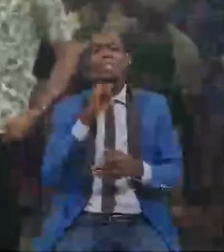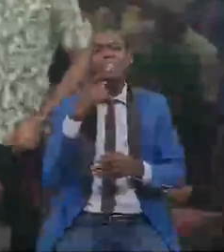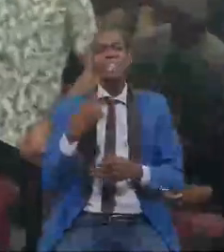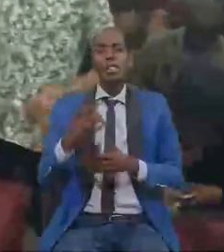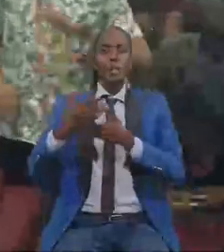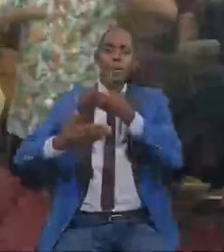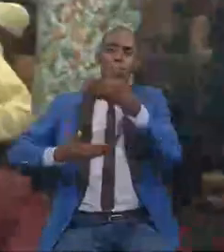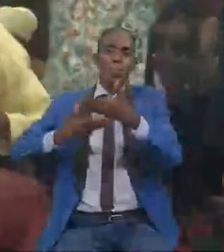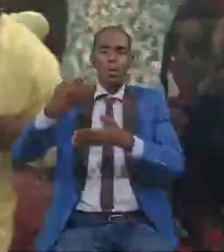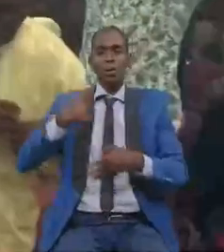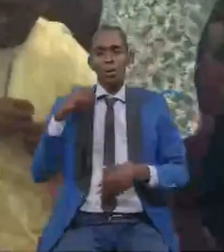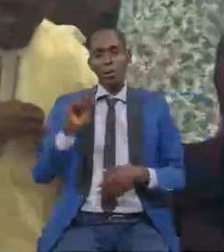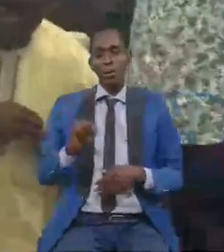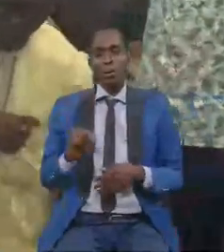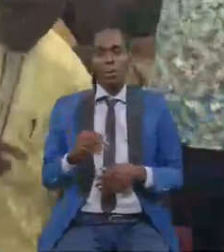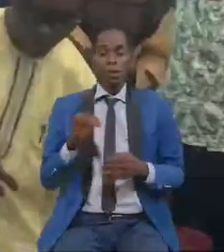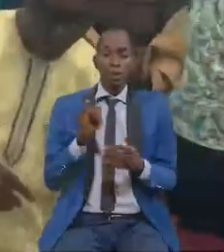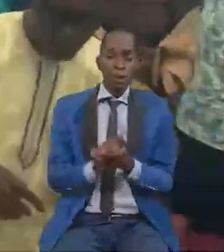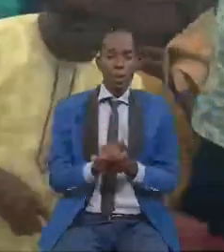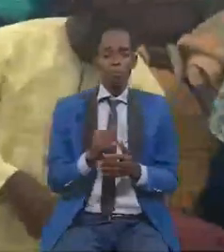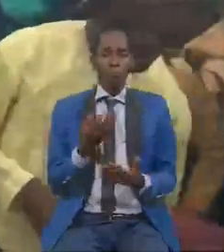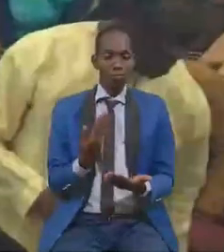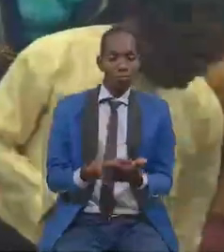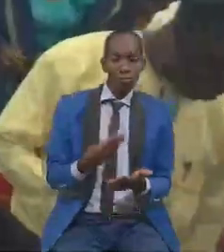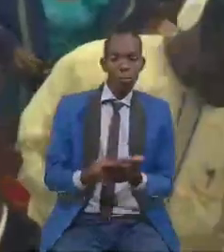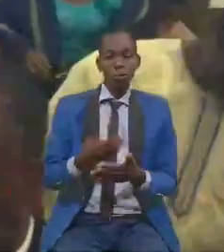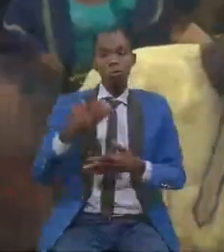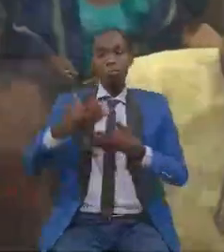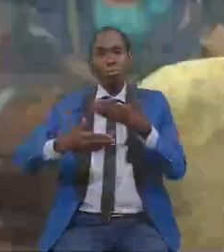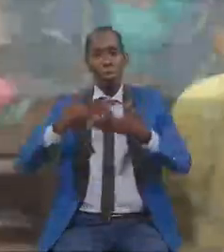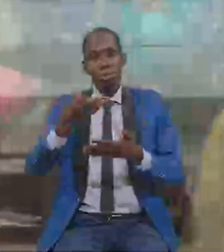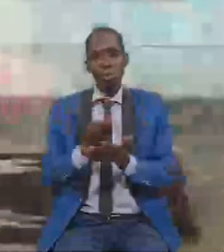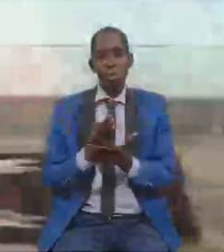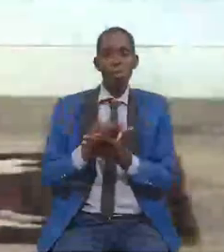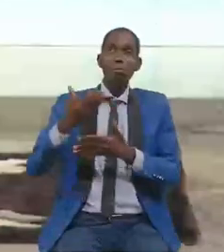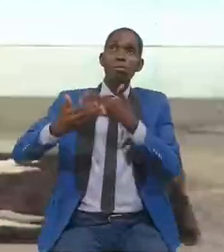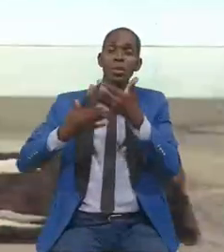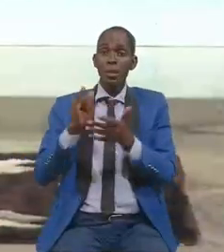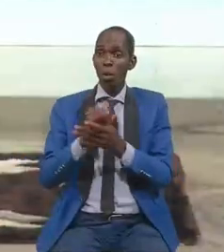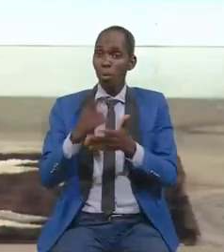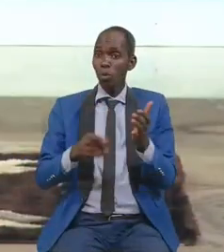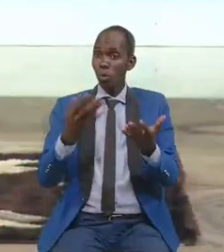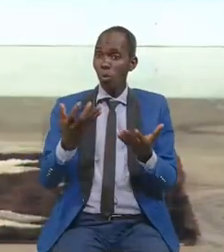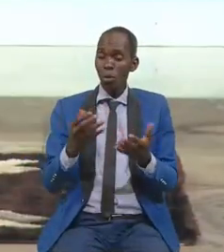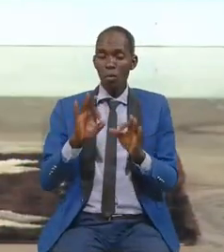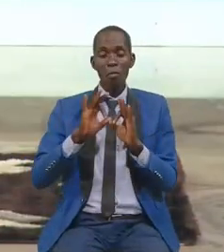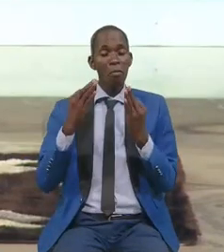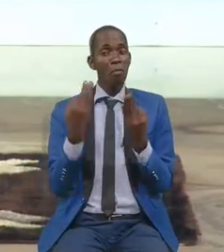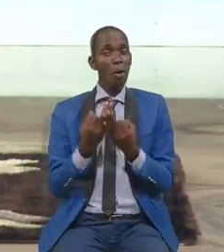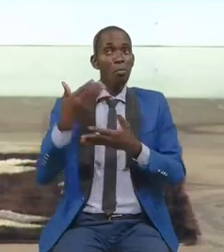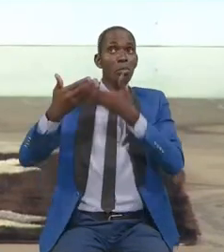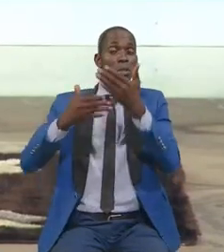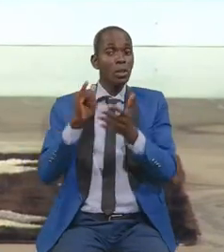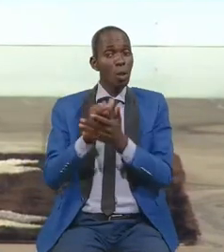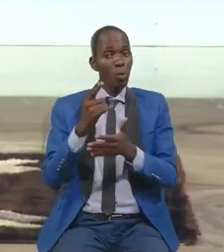Le progrès financier, c'est le progrès qu'on demande. Le progrès matériel, c'est le progrès qu'on demande. Le progrès familial,